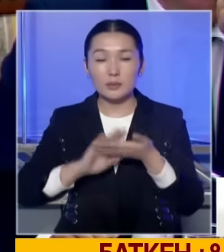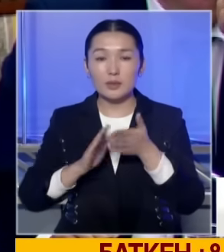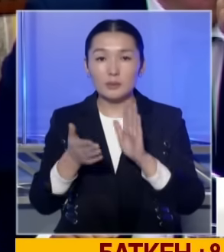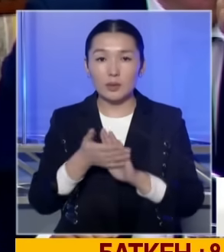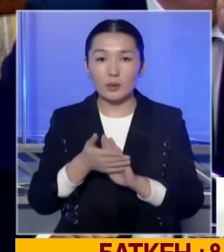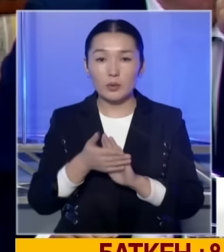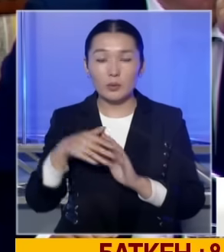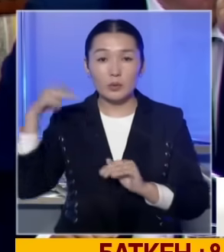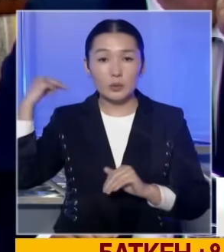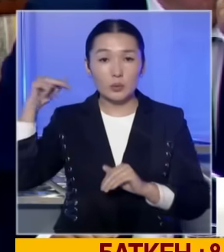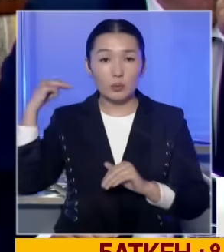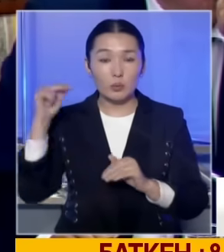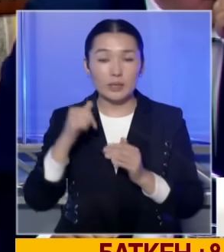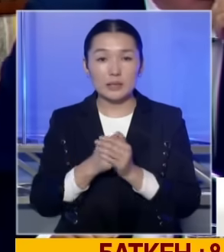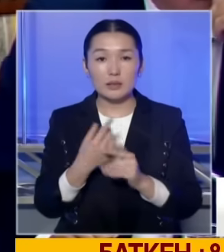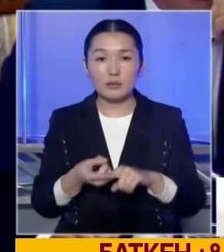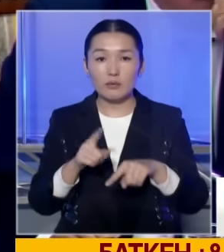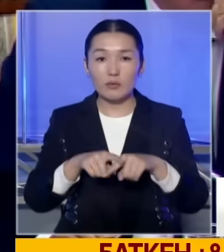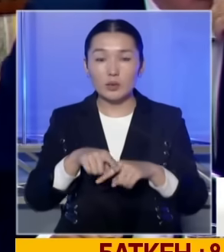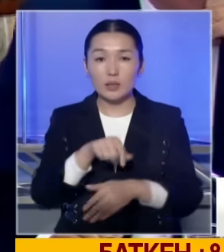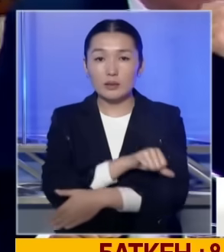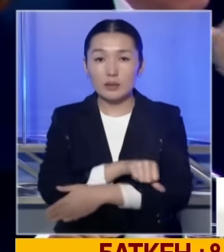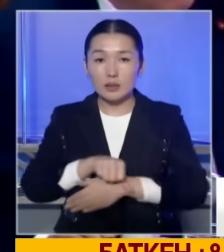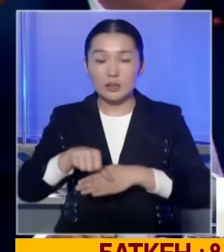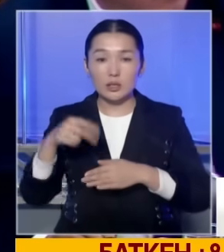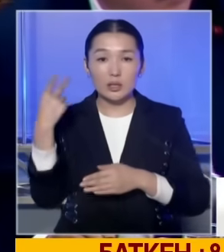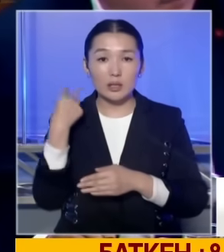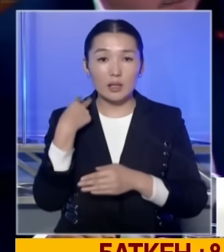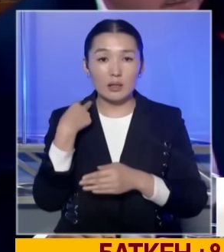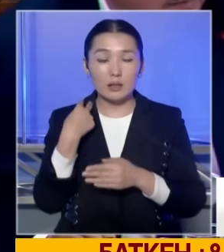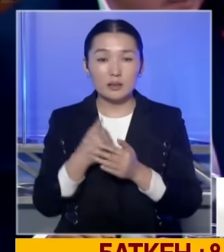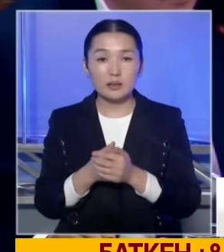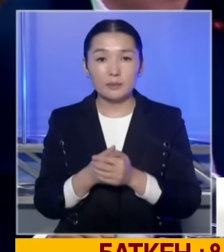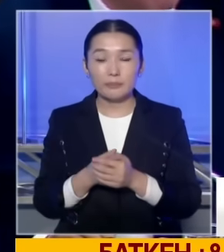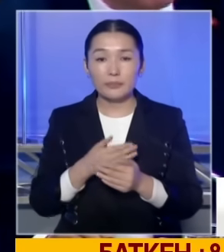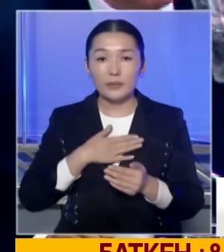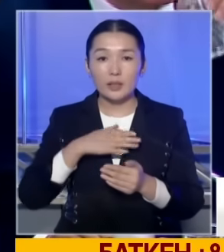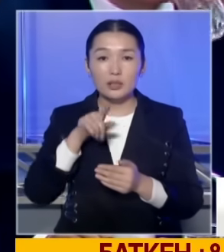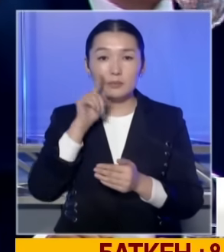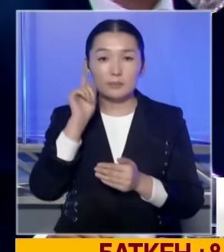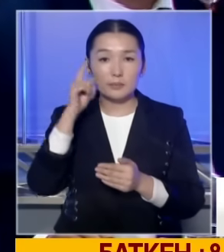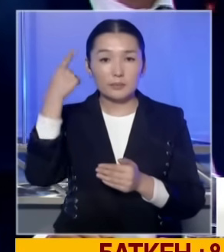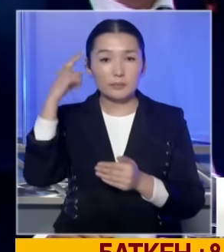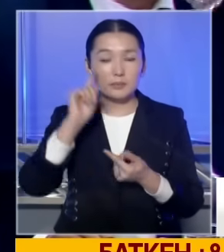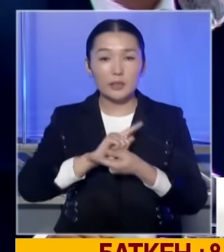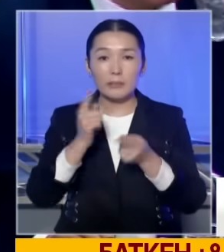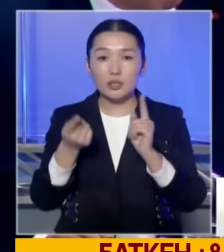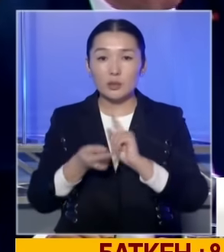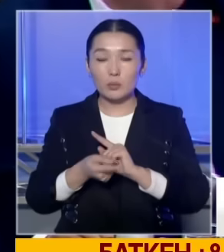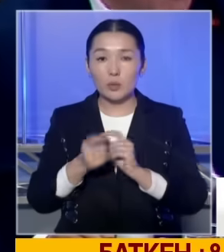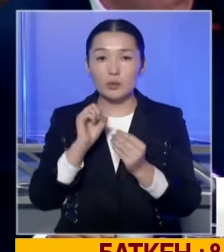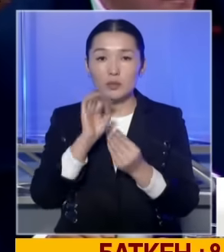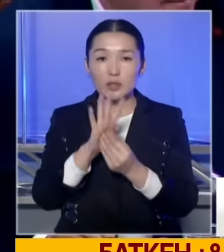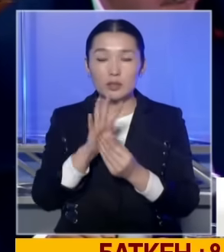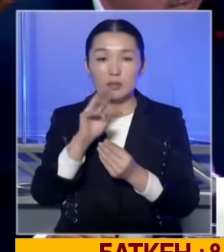Садыр Нургожоевичтин ушу тышкы карызды биздин жашыл инициативаларга алмаштыруу боюнча 14 миллион